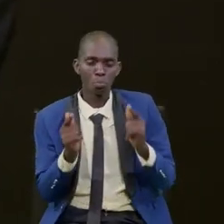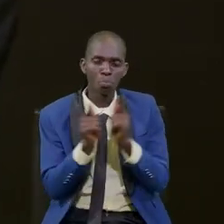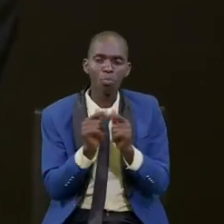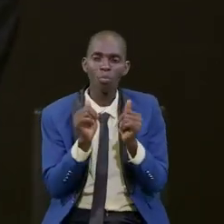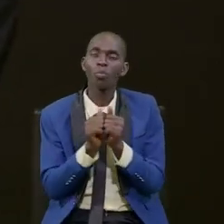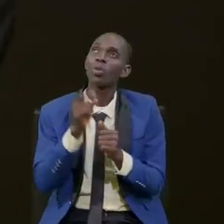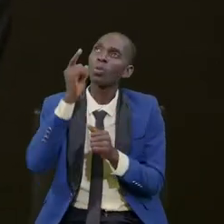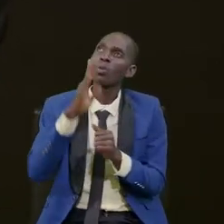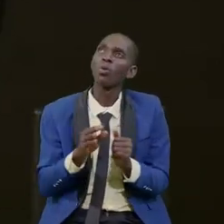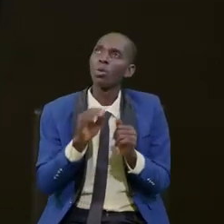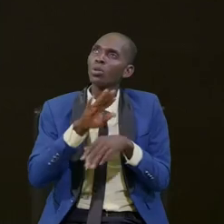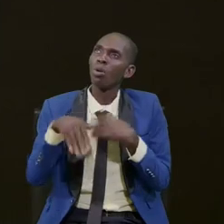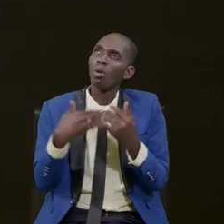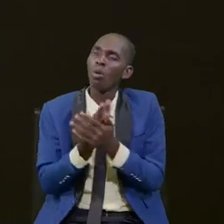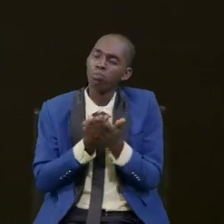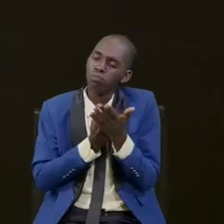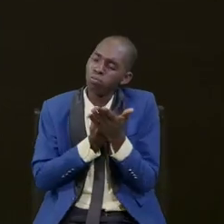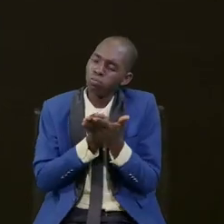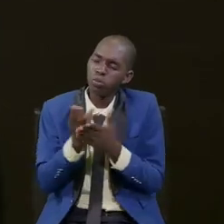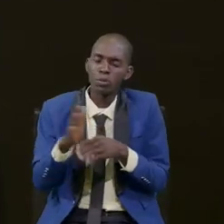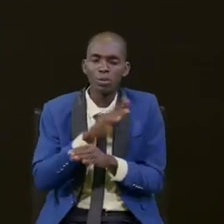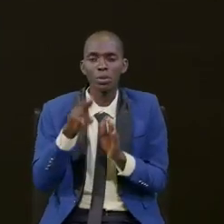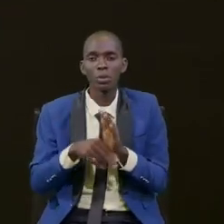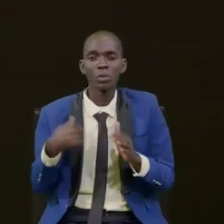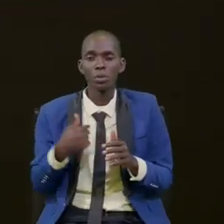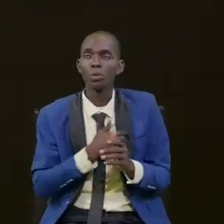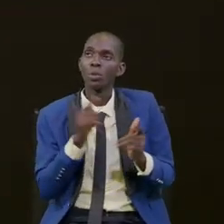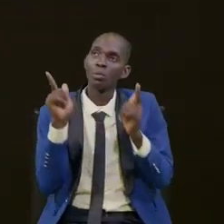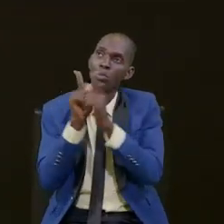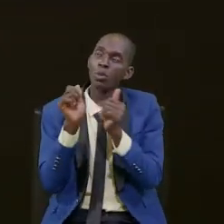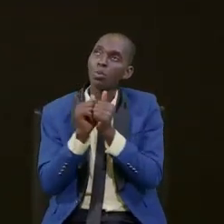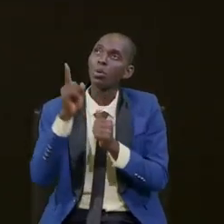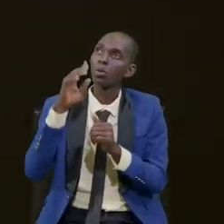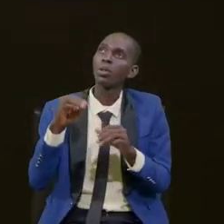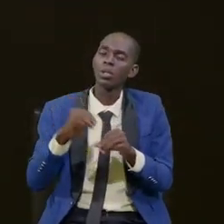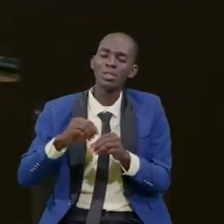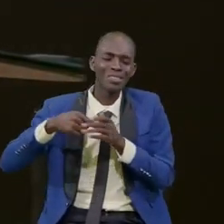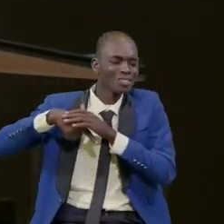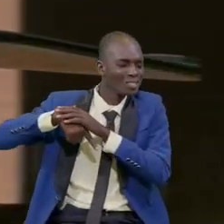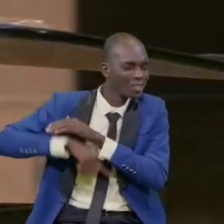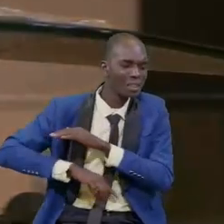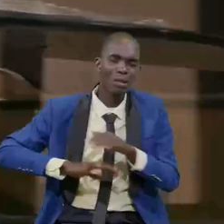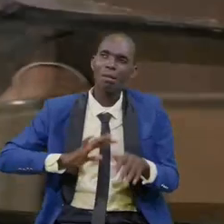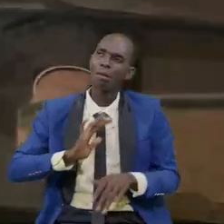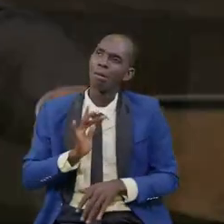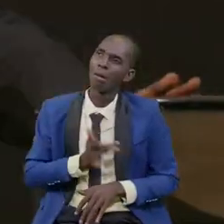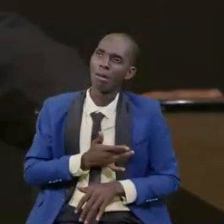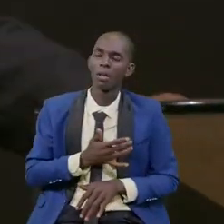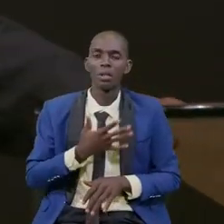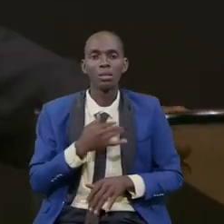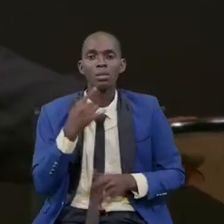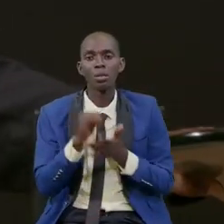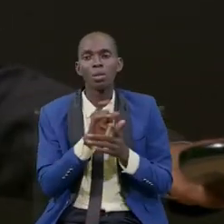sincérité, lorsque nous venons à Dieu avec une profonde conviction, disant, Seigneur, je sais que ceci n'est